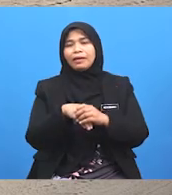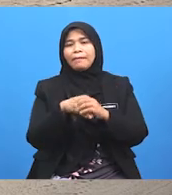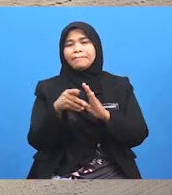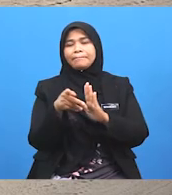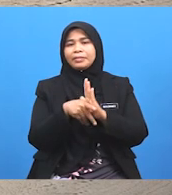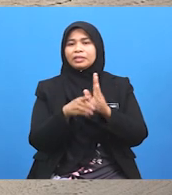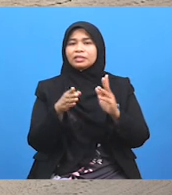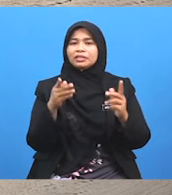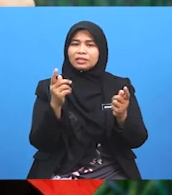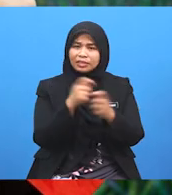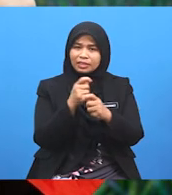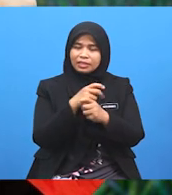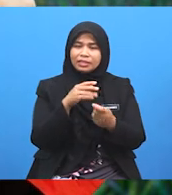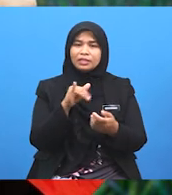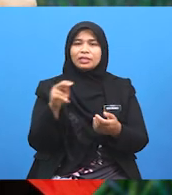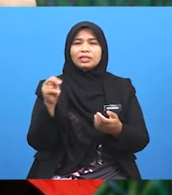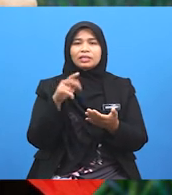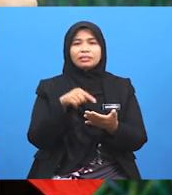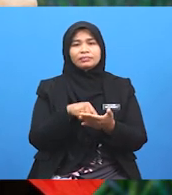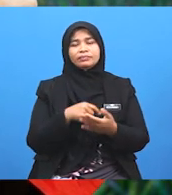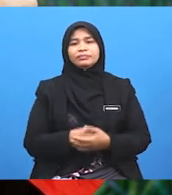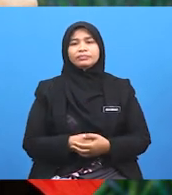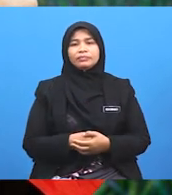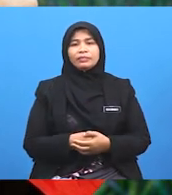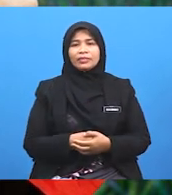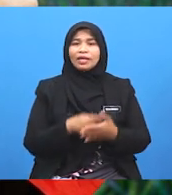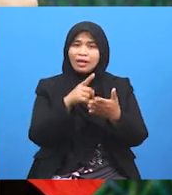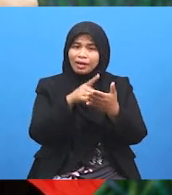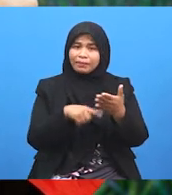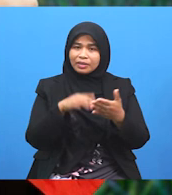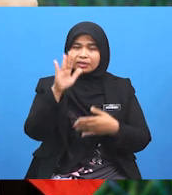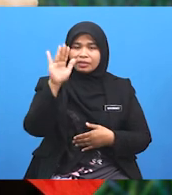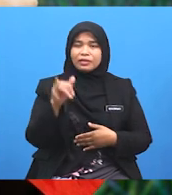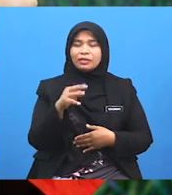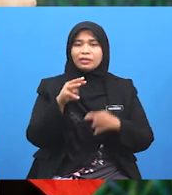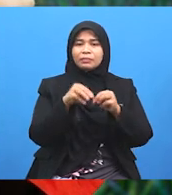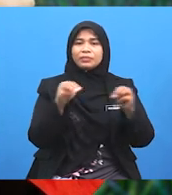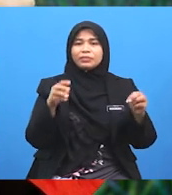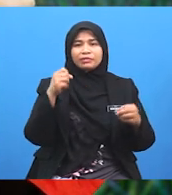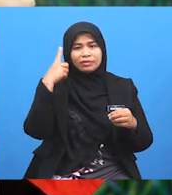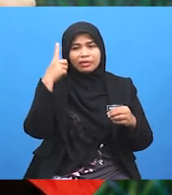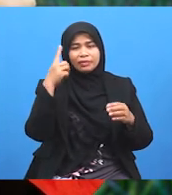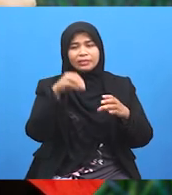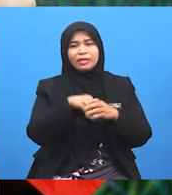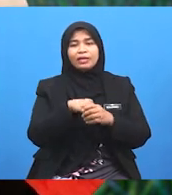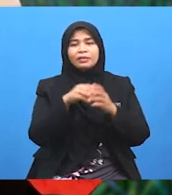perlumbaan tersebut. Apa yang murid-murid faham dari cerita ini?